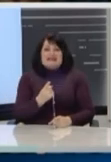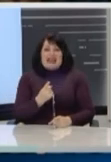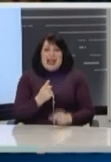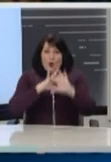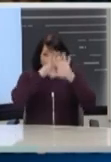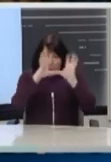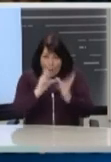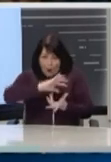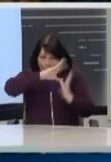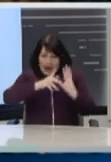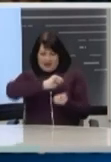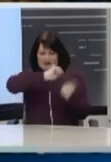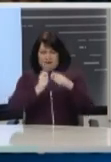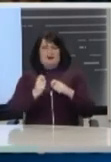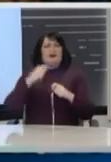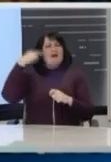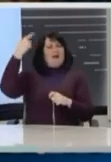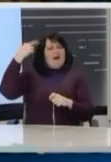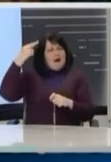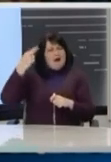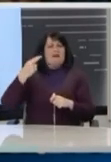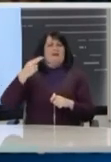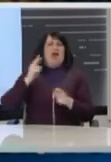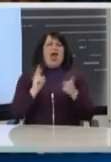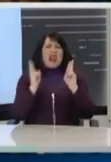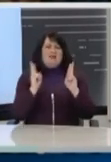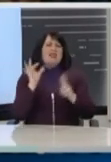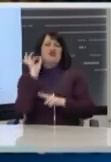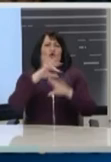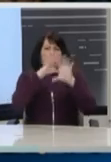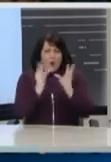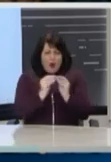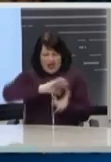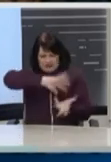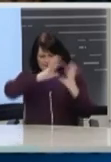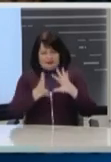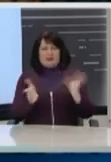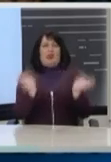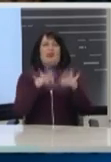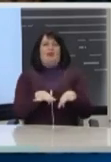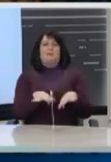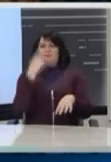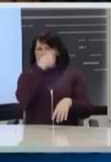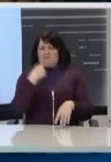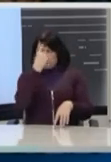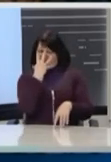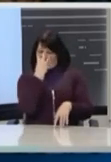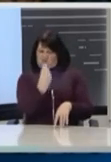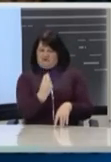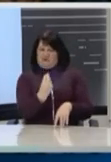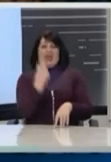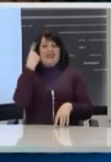καρευτήκαν. Ονείρατα, ελπίδες και σκοποί. Οι μούρες μας μουτσούνες εγινήκαν. Δεν ξέρουμε τι λέγεται